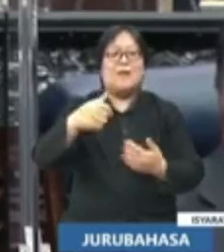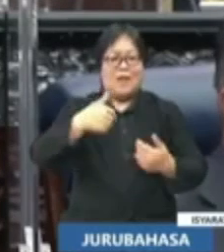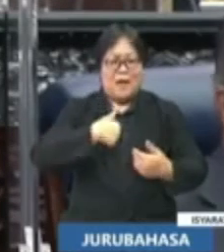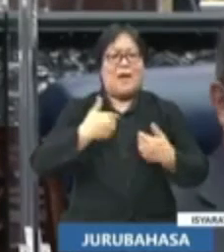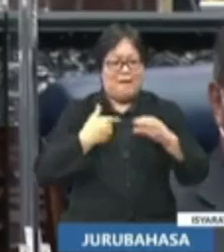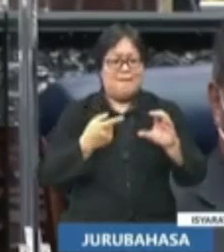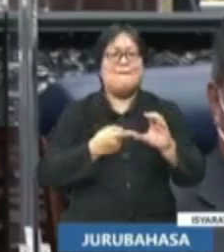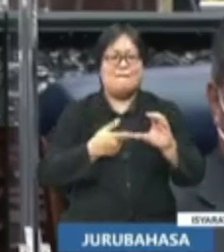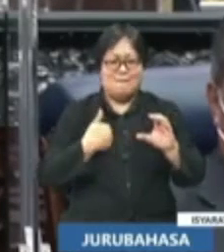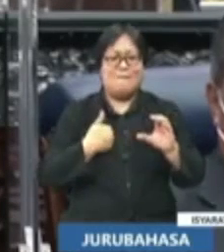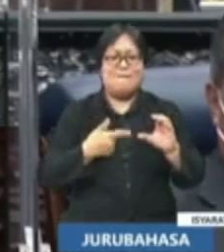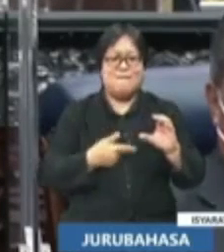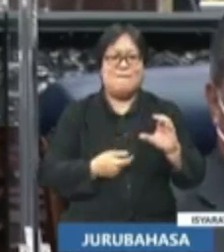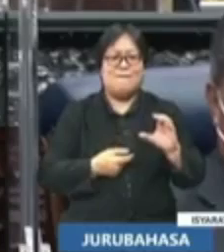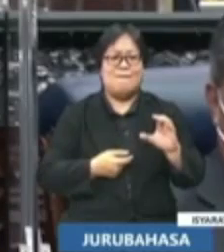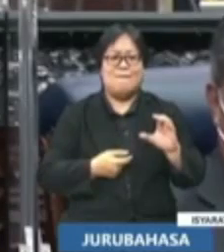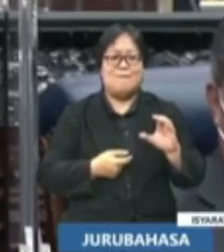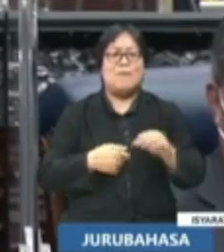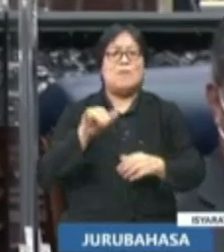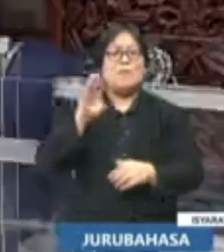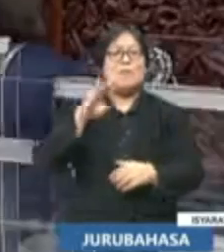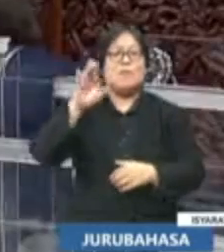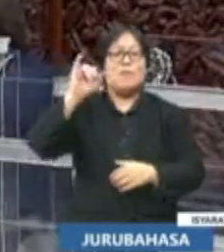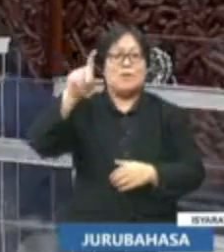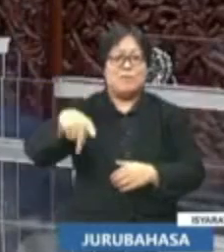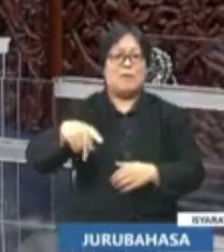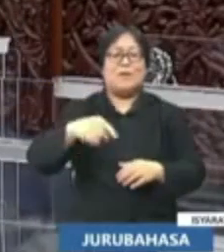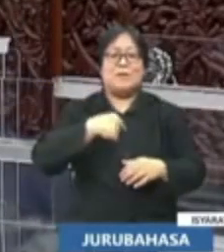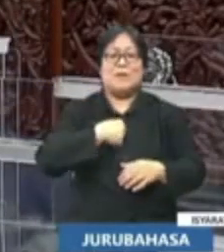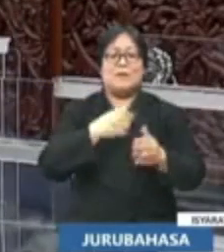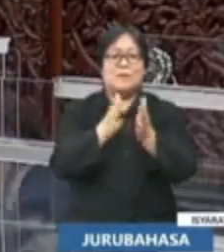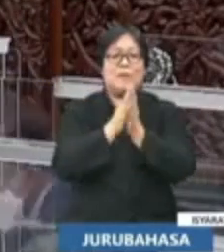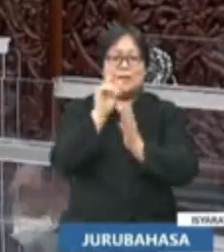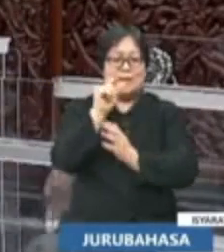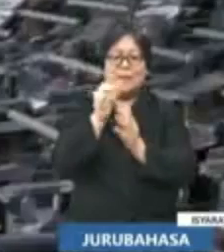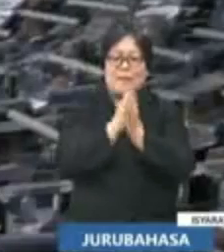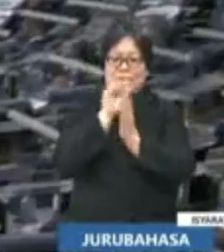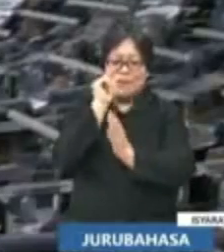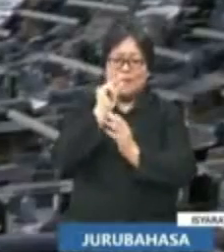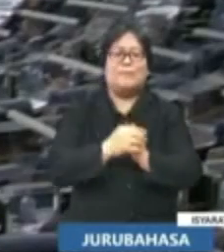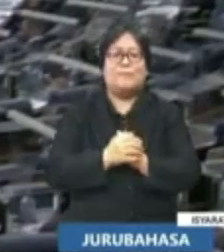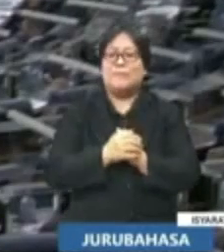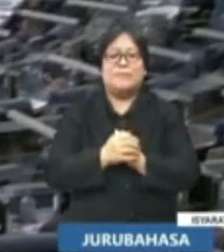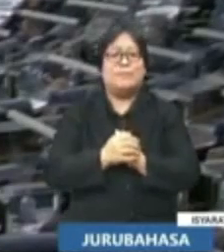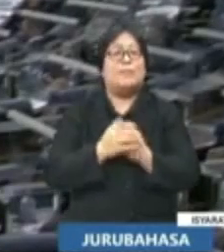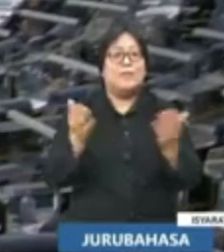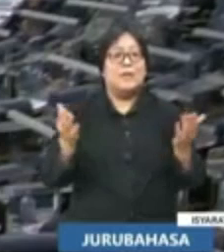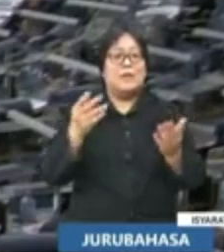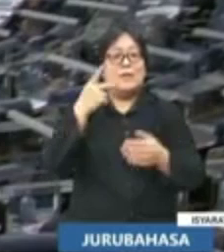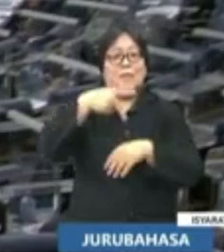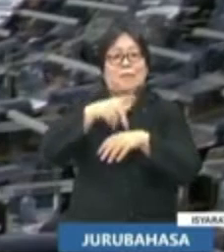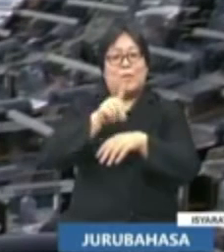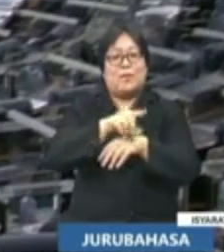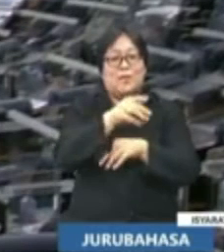the documents. Ya, Mak Speaker. Ya. Saya minta sedikit, Sik mohon sikit. Siapa? Mak Speaker nampak, buat desain